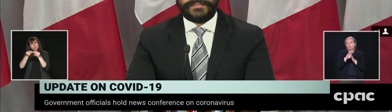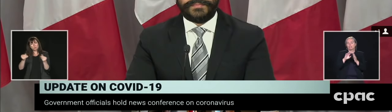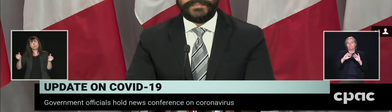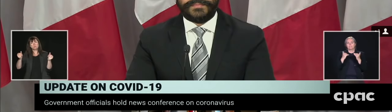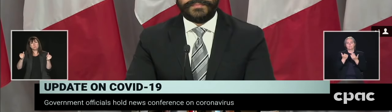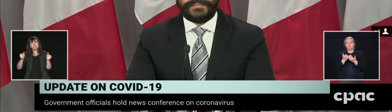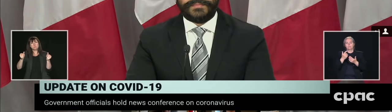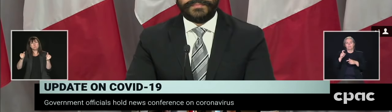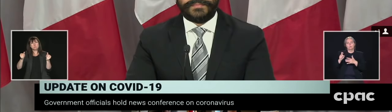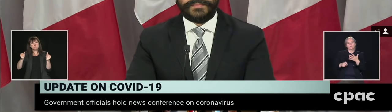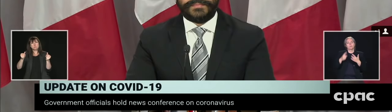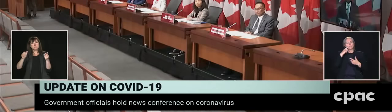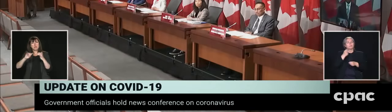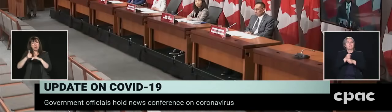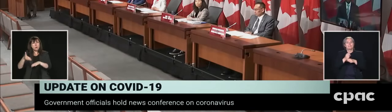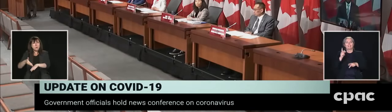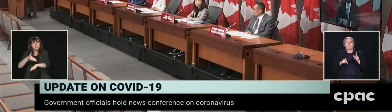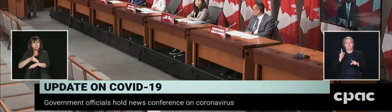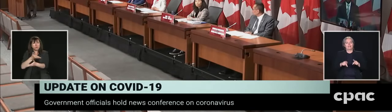Micheline a suivi.